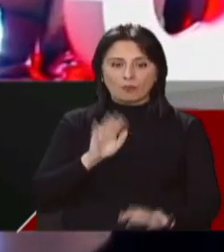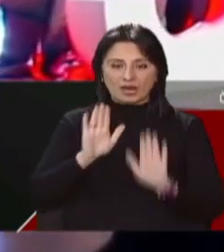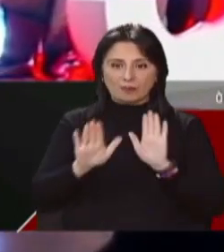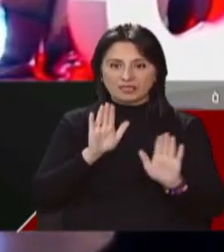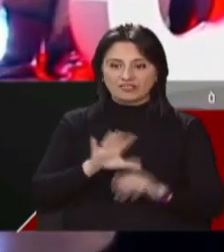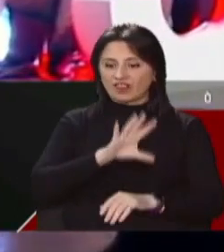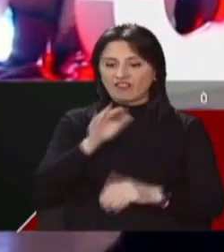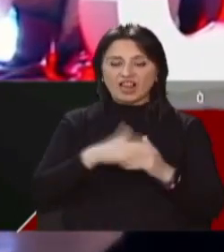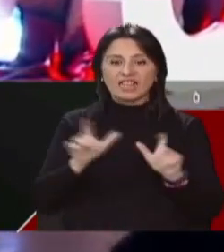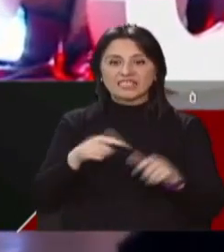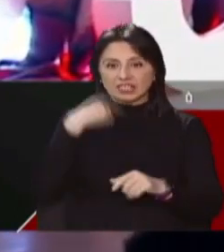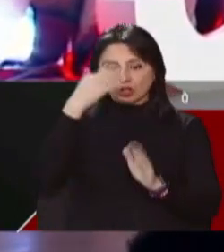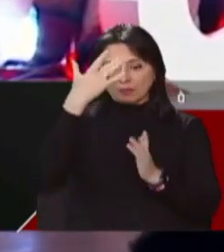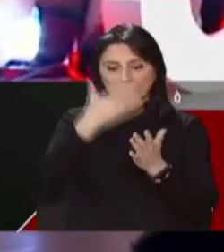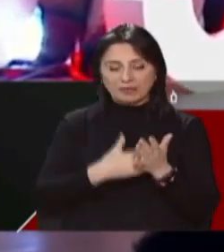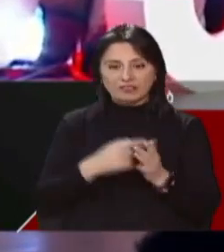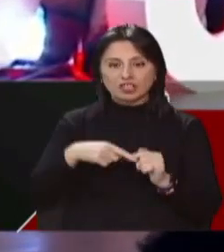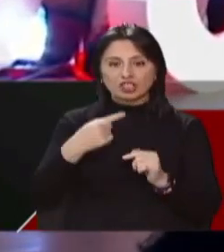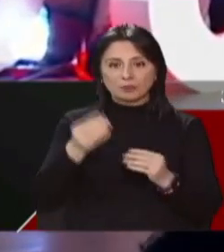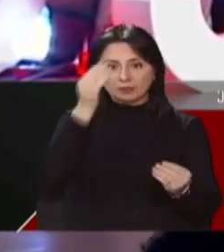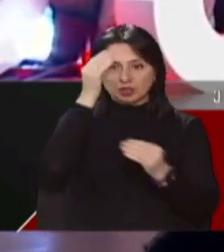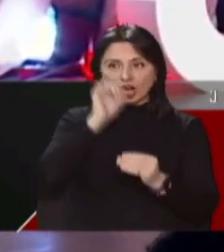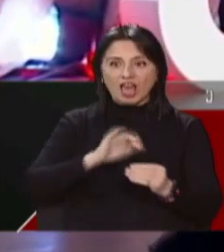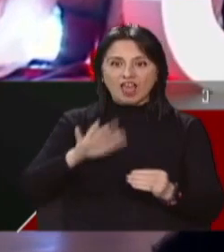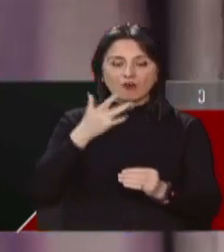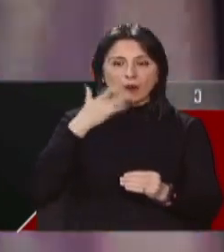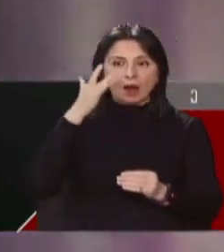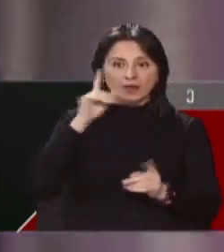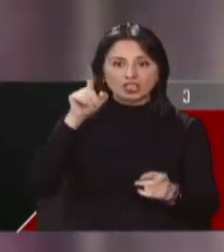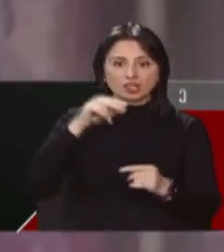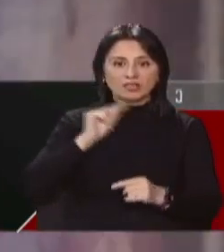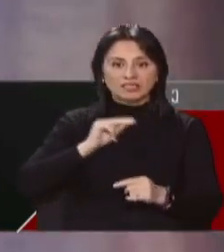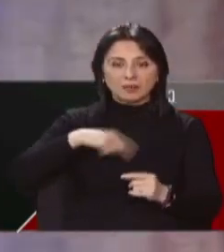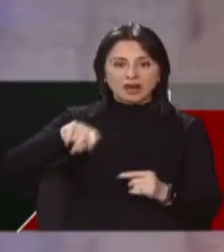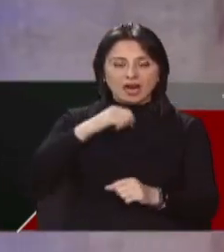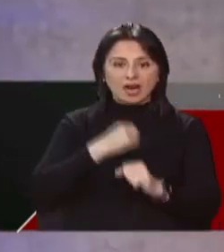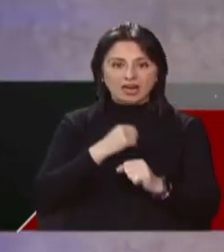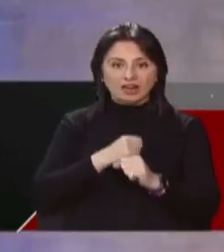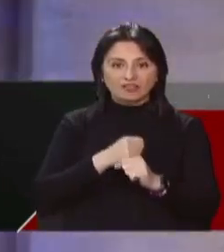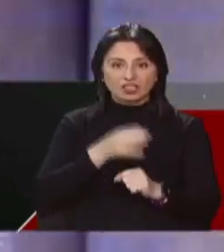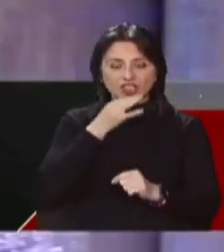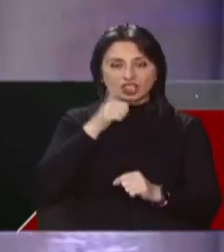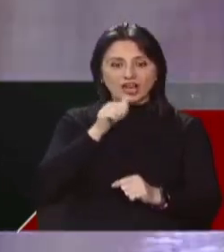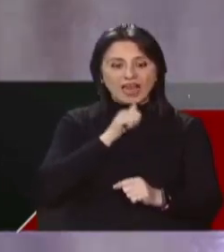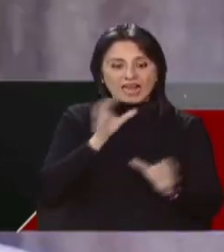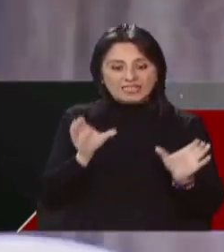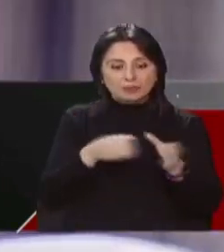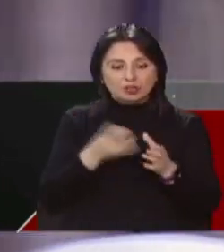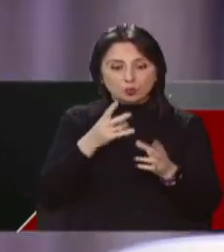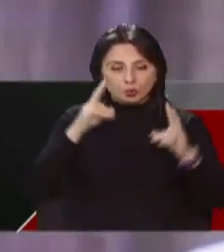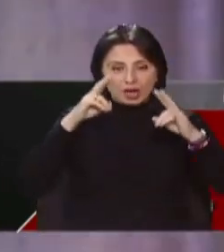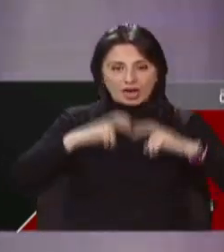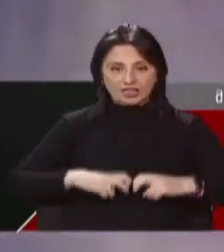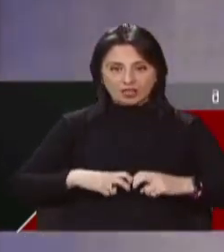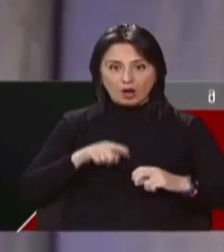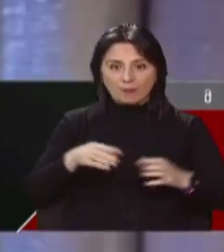ხელმძღვანელობს. Ყველა სანქცირებული პირი, რომელზეც შემდეგ მსჯელობას ევროპისა და ამერიკის შესაბამისი სტრუქტურები ახორციელებენ, ჯერ ექსპერტთა ამ ჯგუფმა უნდა